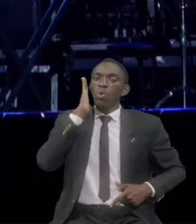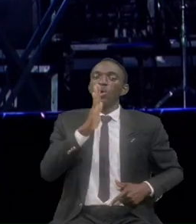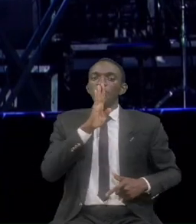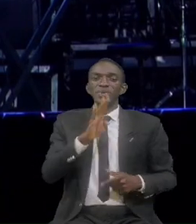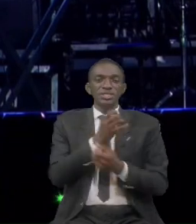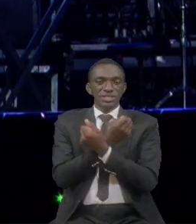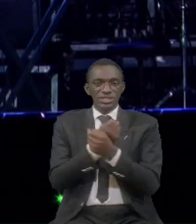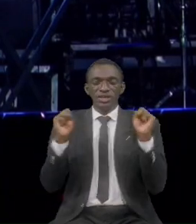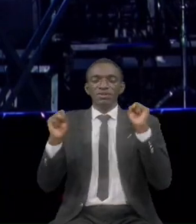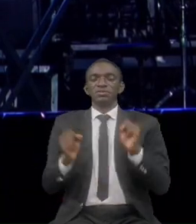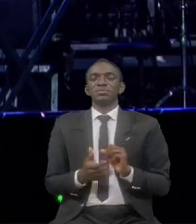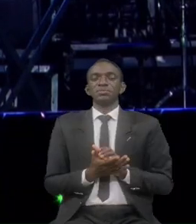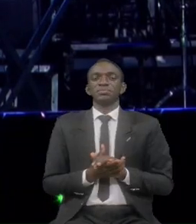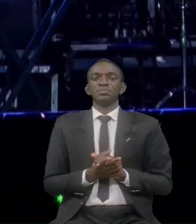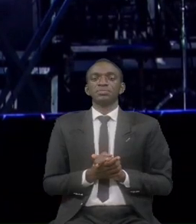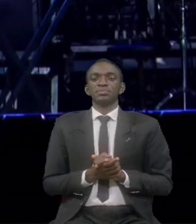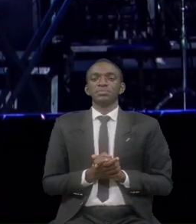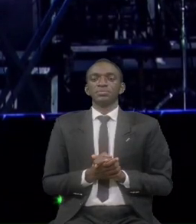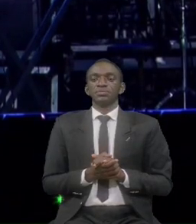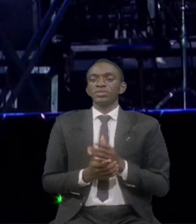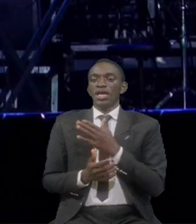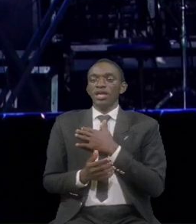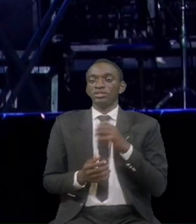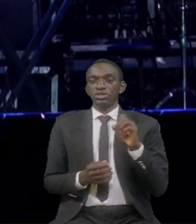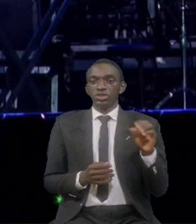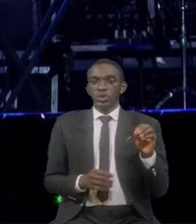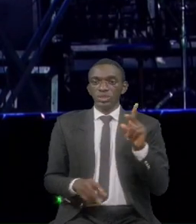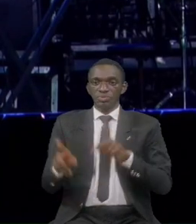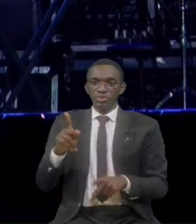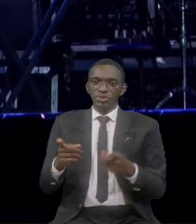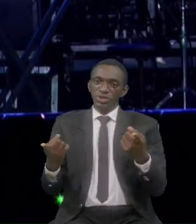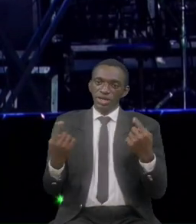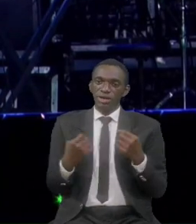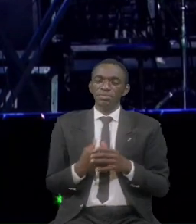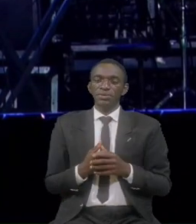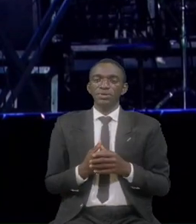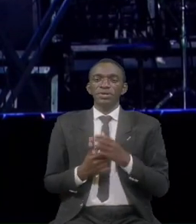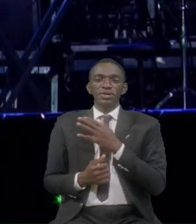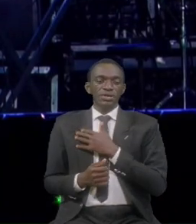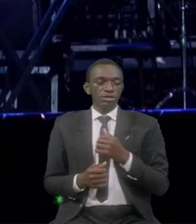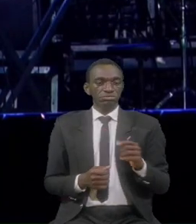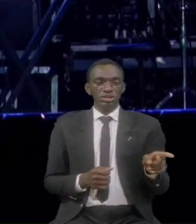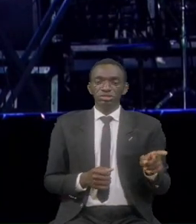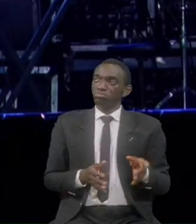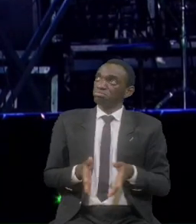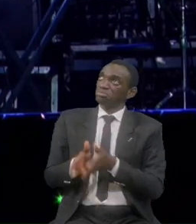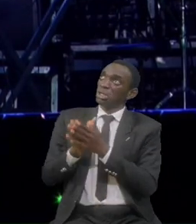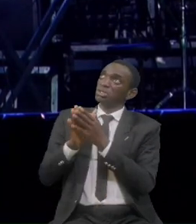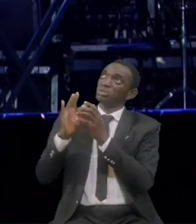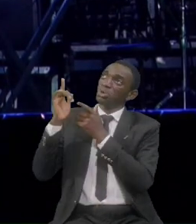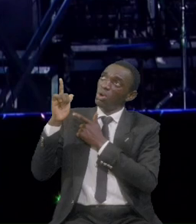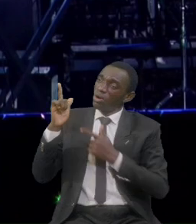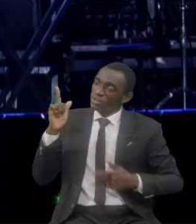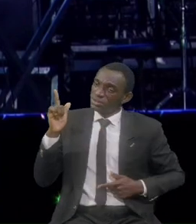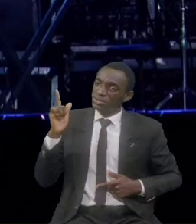iyang pangalan maluwas. And so we come. O karon mo I will say, Lord, restore unto me.